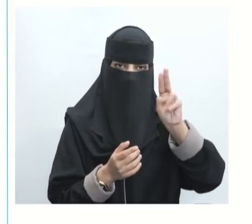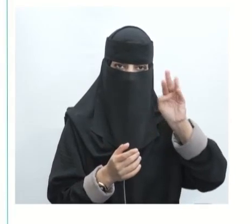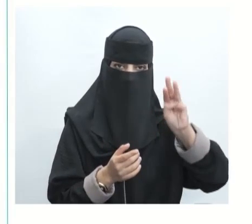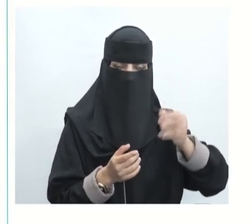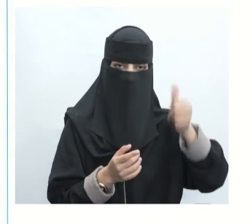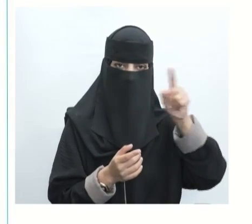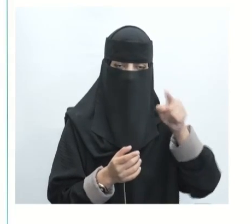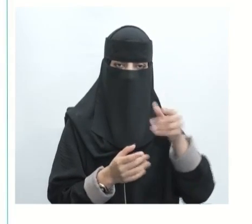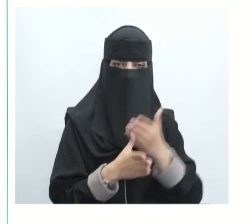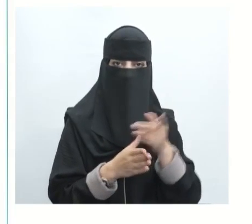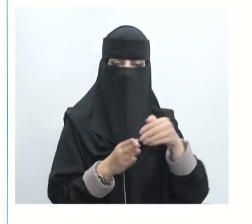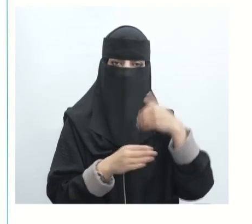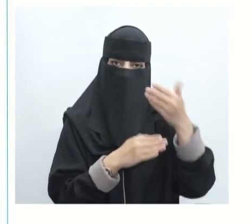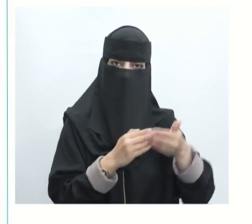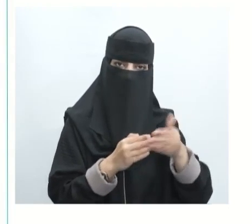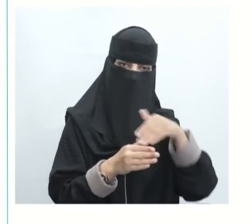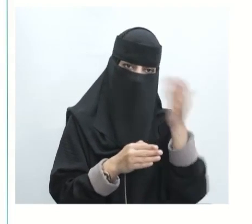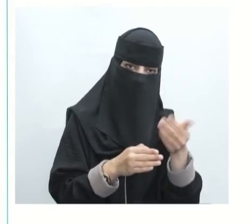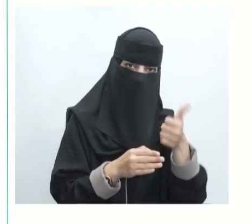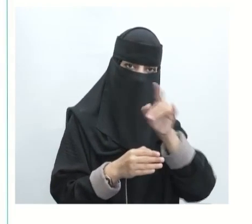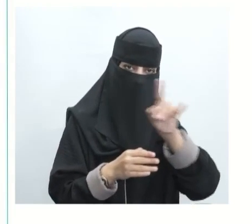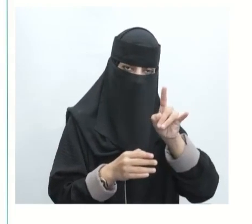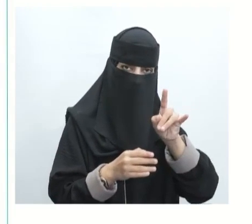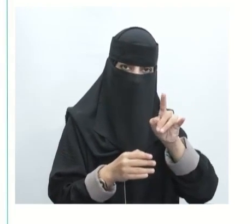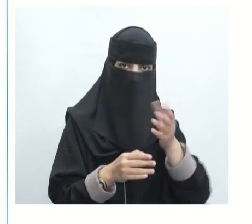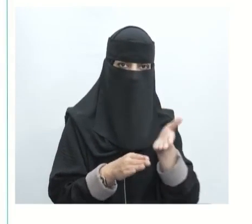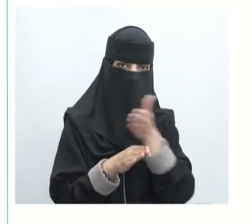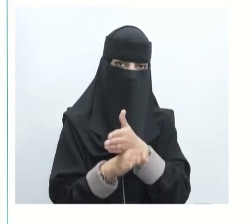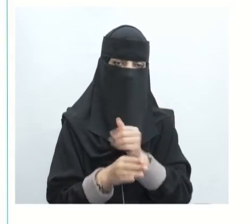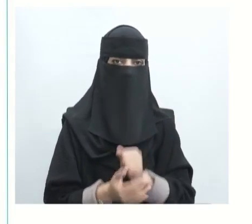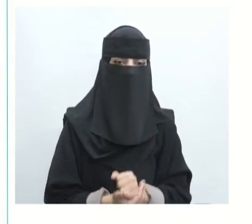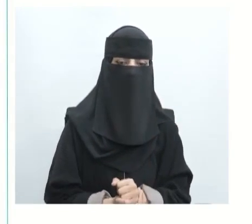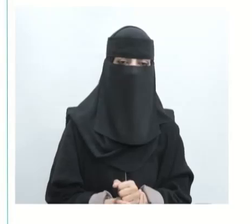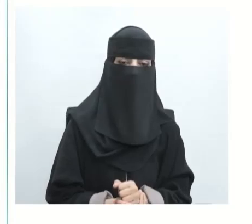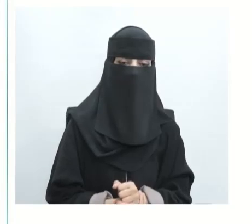إخراج ما بعد إلا من حكم ما قبلها.